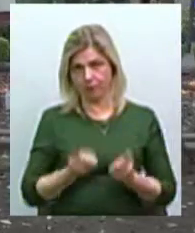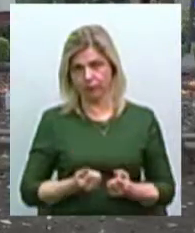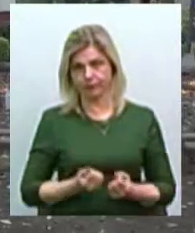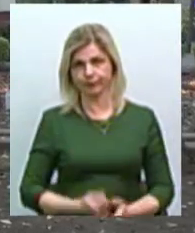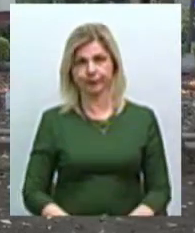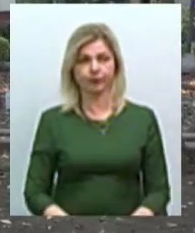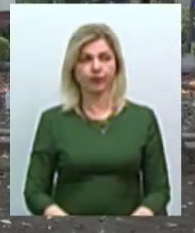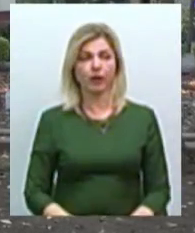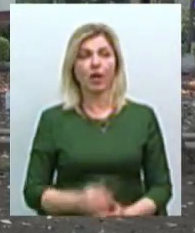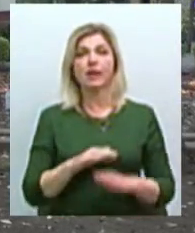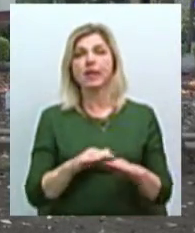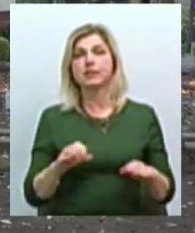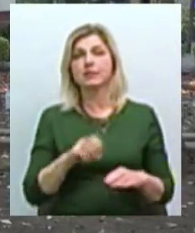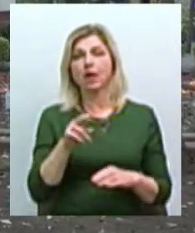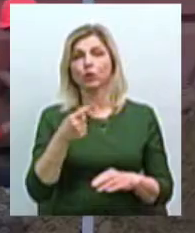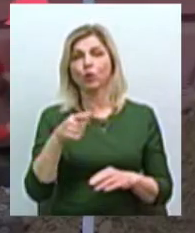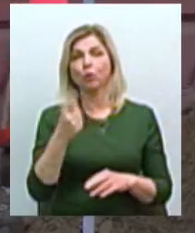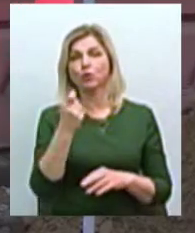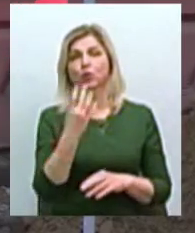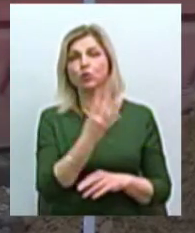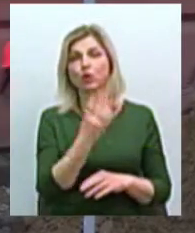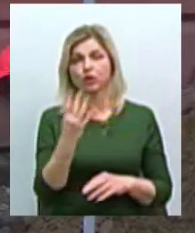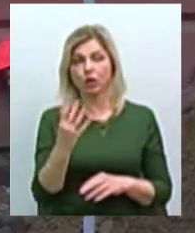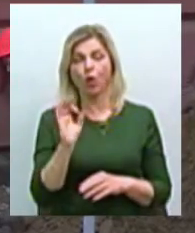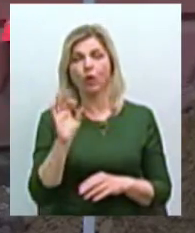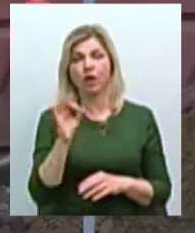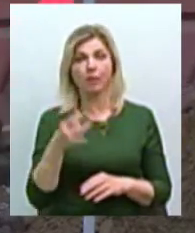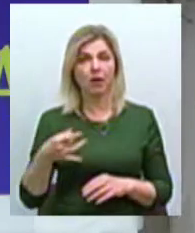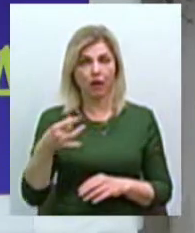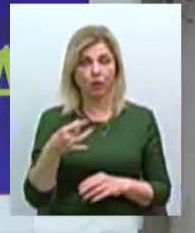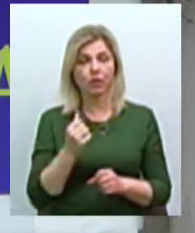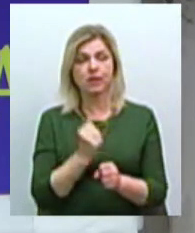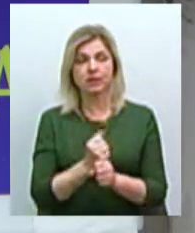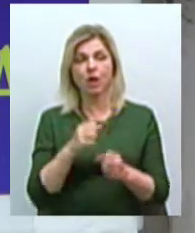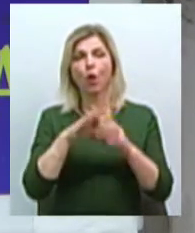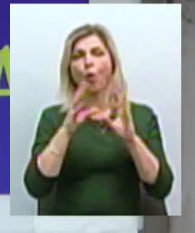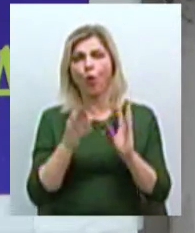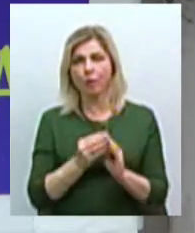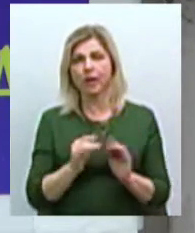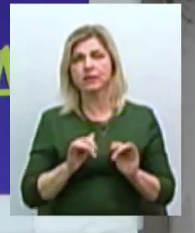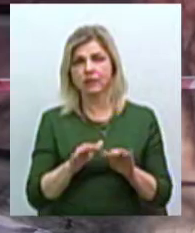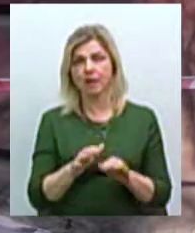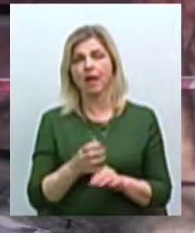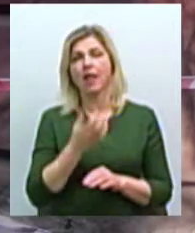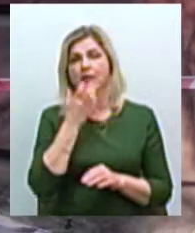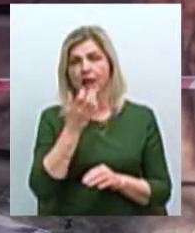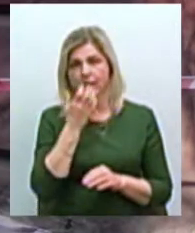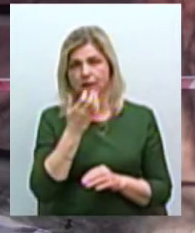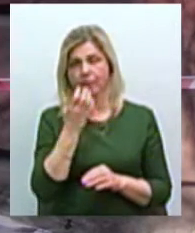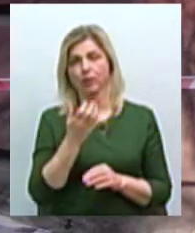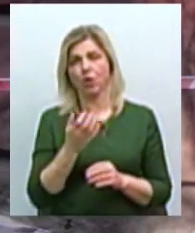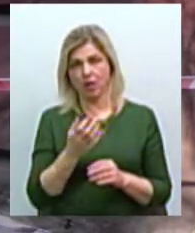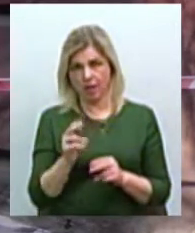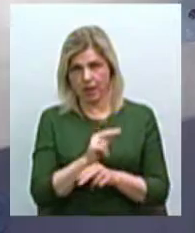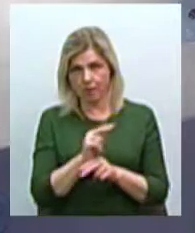отримують. В дошкільному навчальному закладі номер 144, що в Корабельному районі, проводять комплекс заходів із термосанації будівлі. На даному